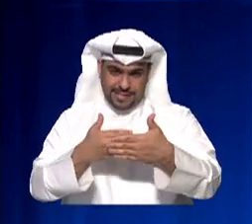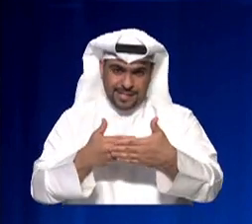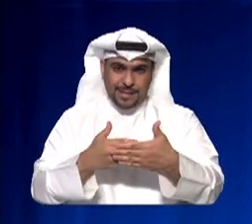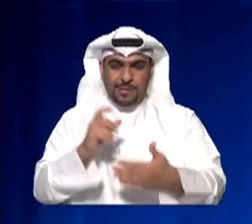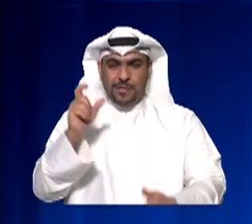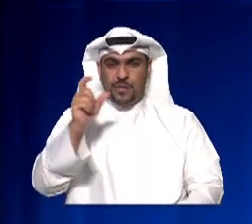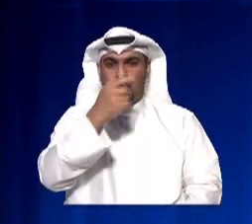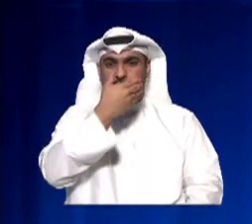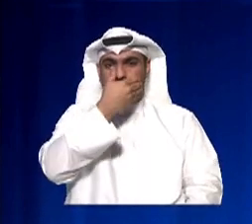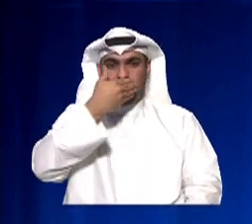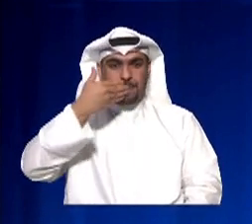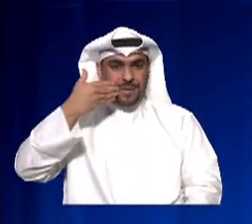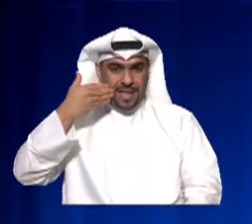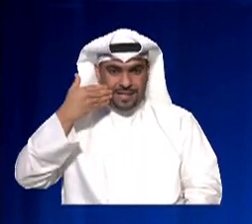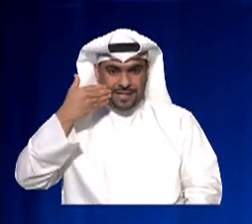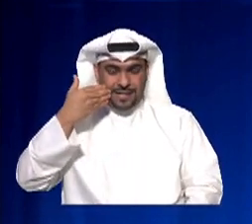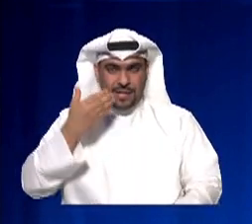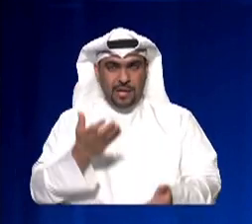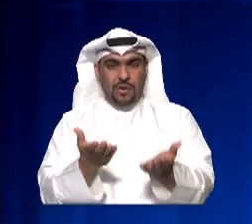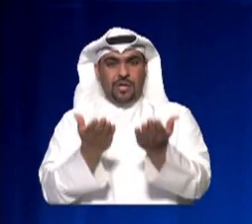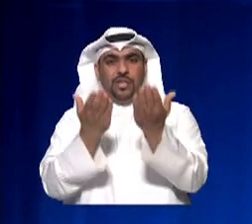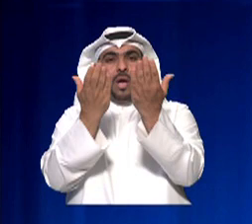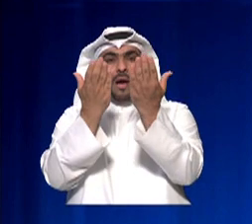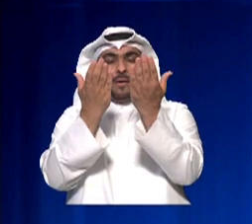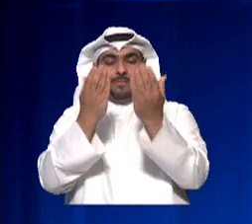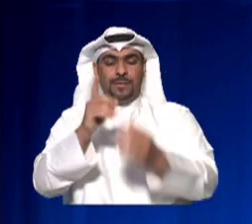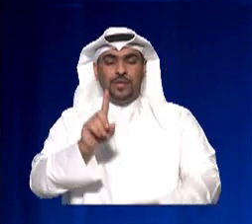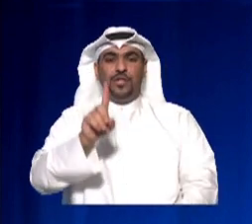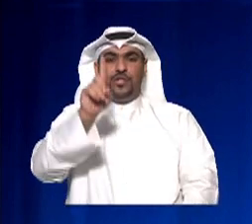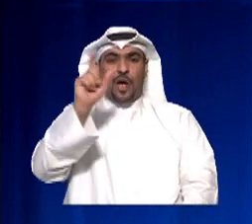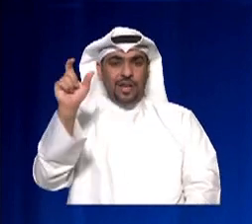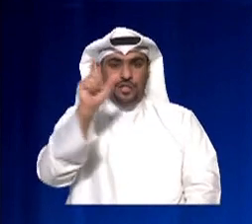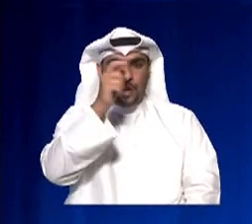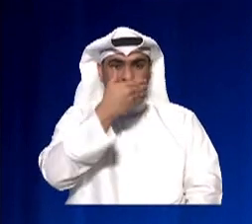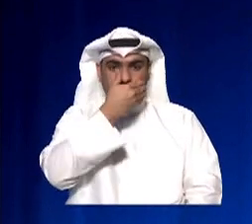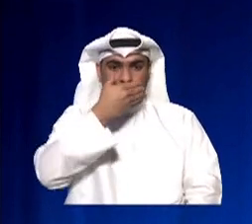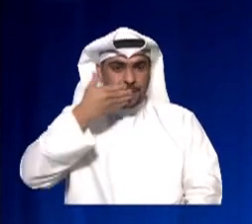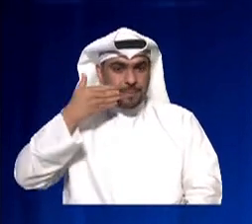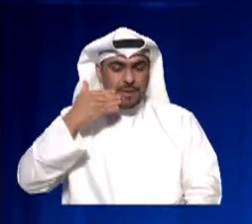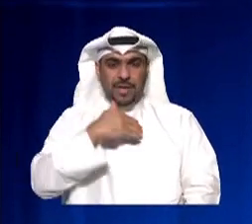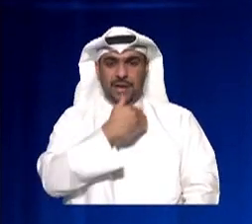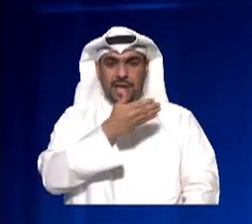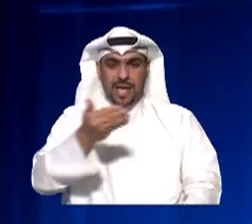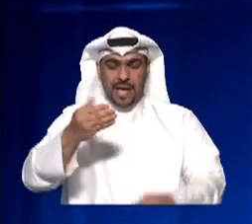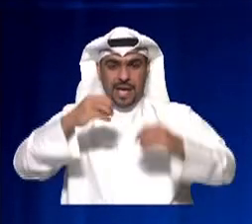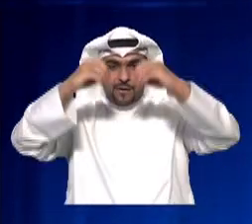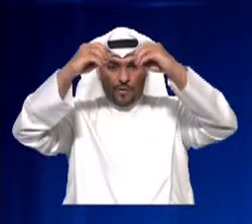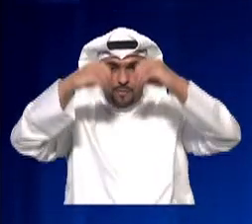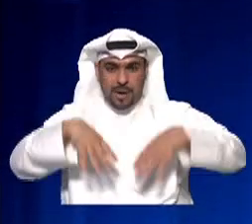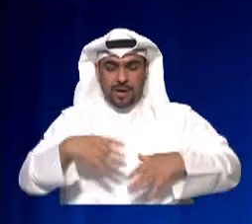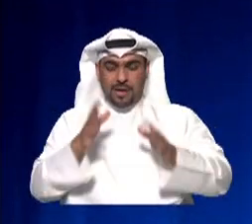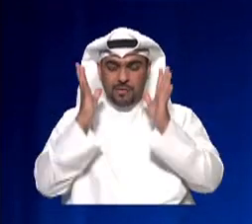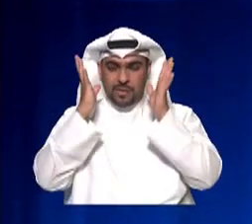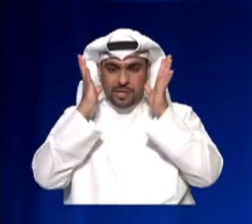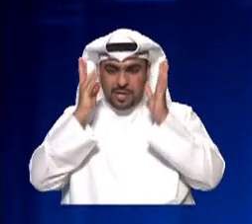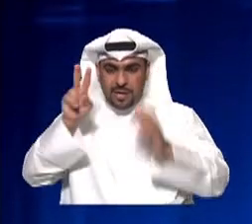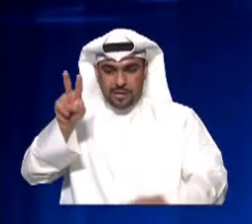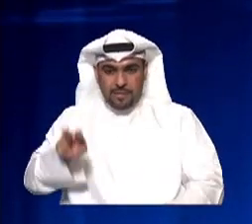داعية لله عز وجل أن يجعله شهر خير وبركة، وأن يتقبل صيامنا وقيامنا ويتم